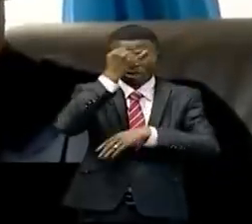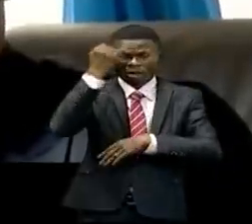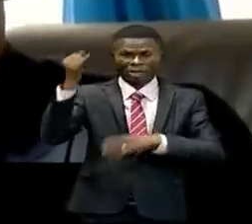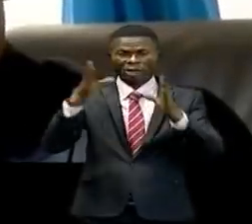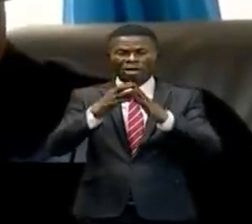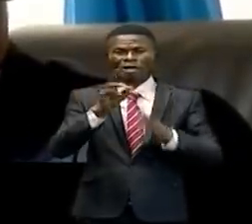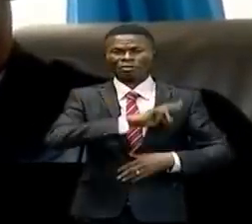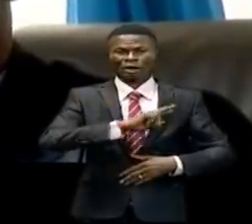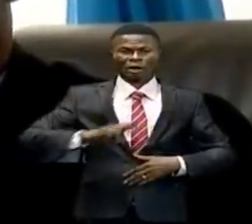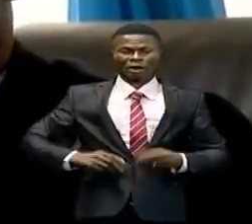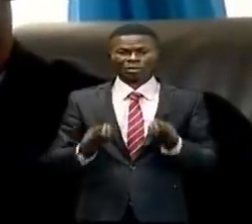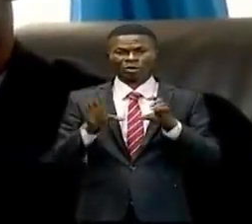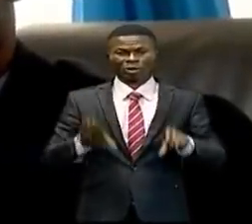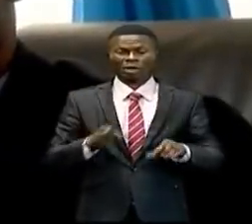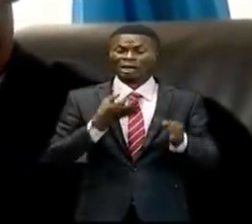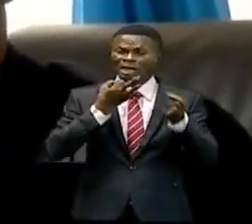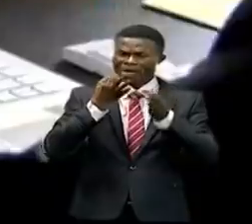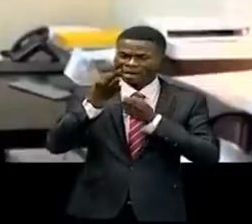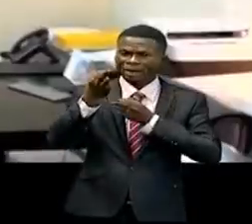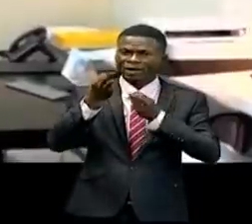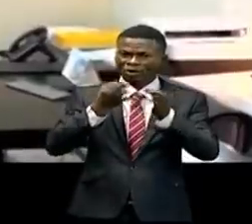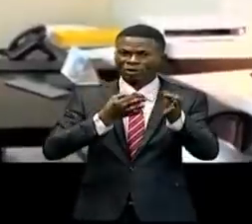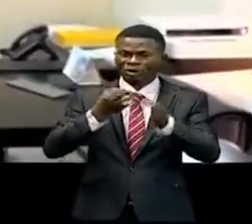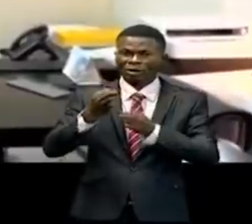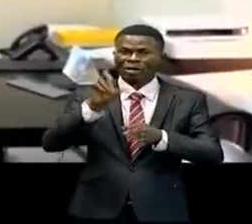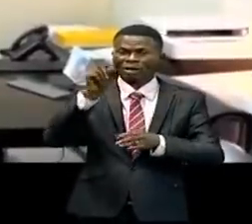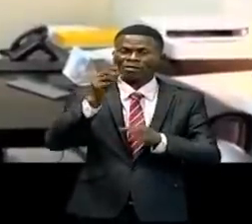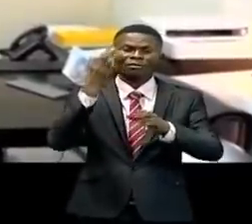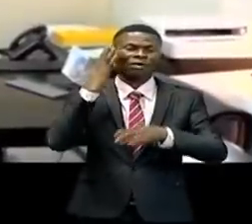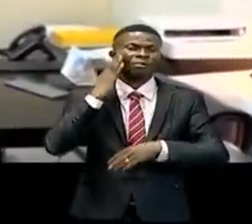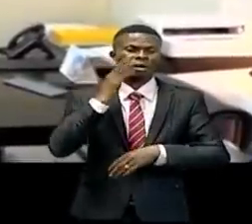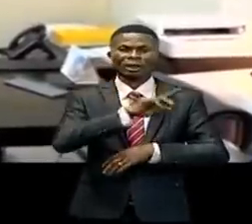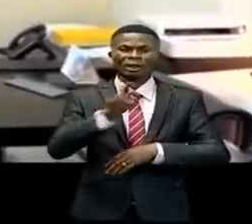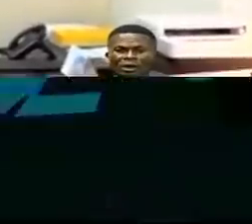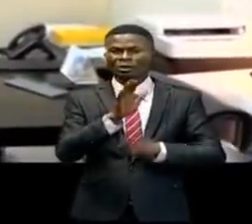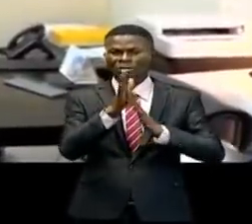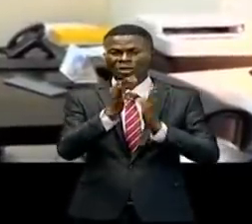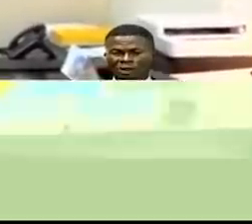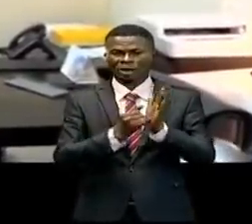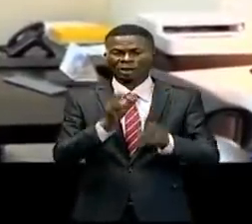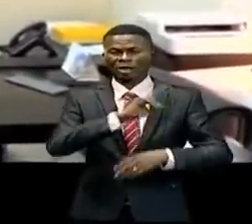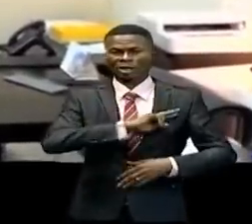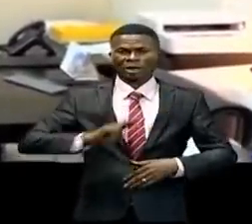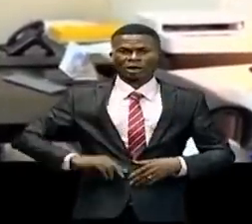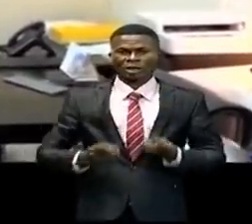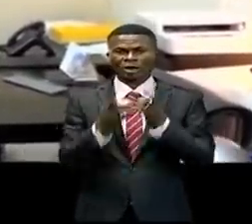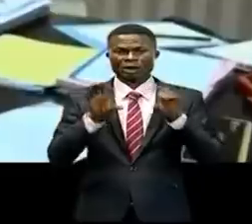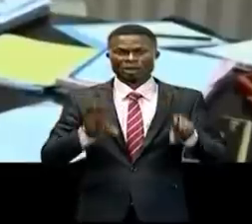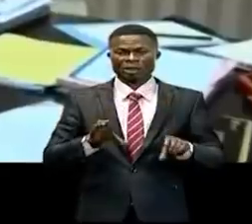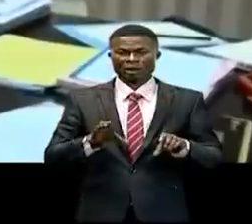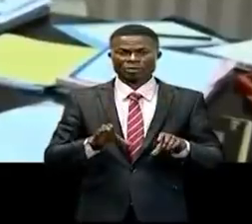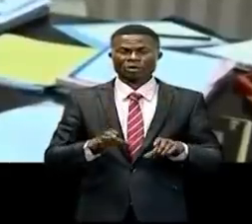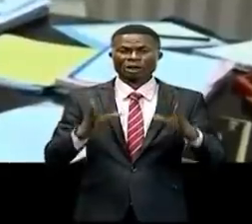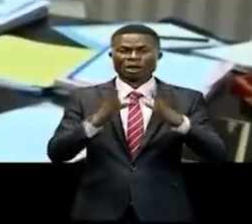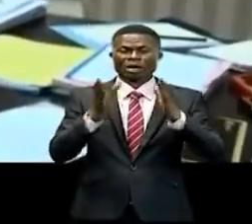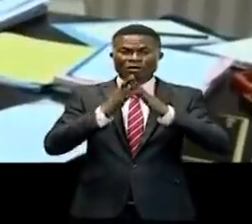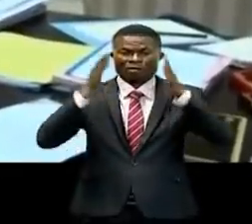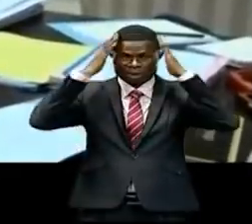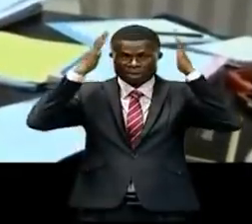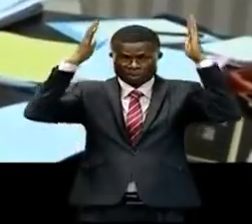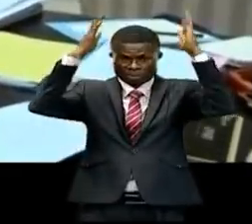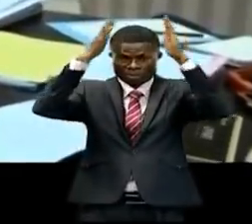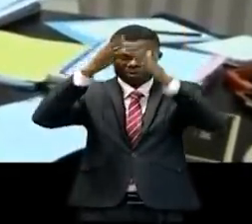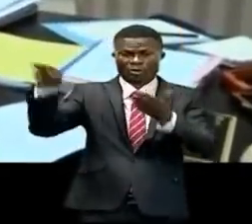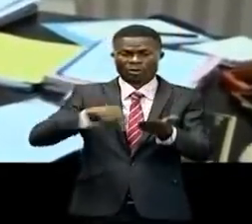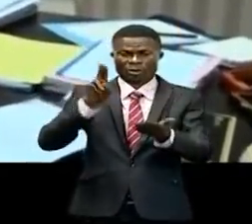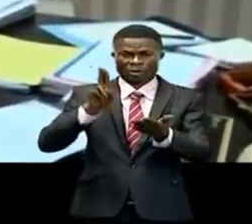Congo. Il a expliqué que le 20 mai 2016, la République démocratique du Congo et les Saint-Siège ont signé un